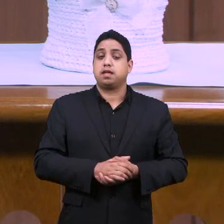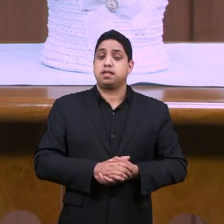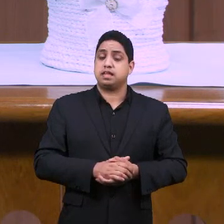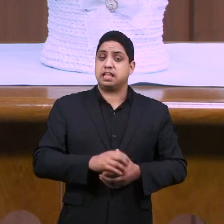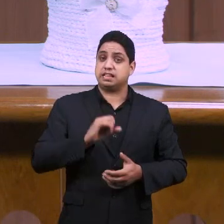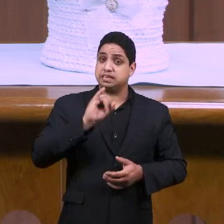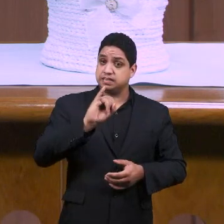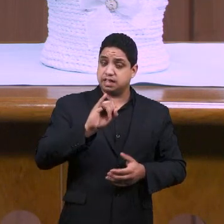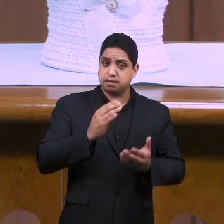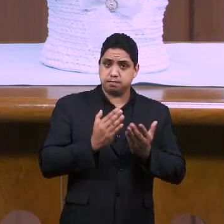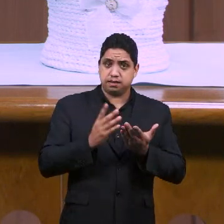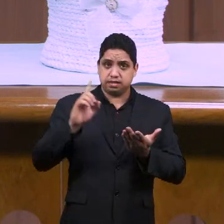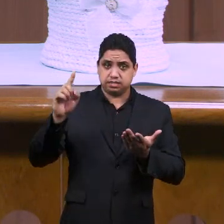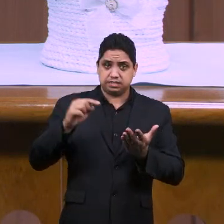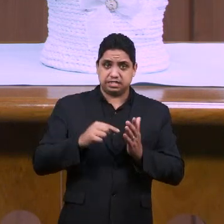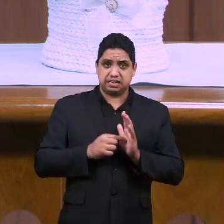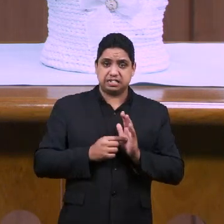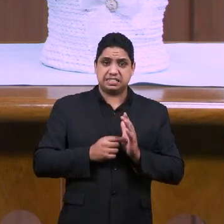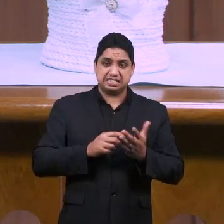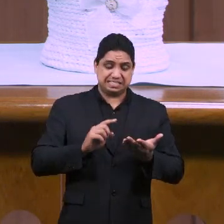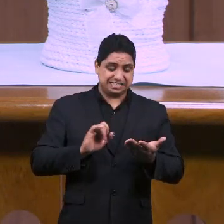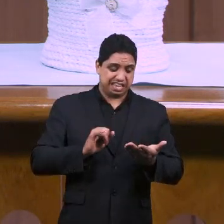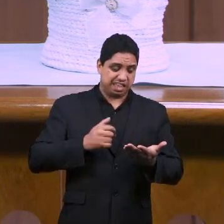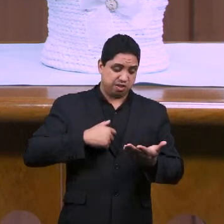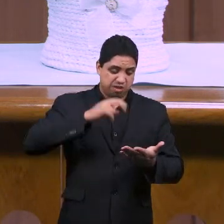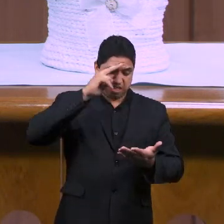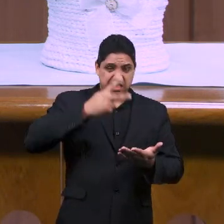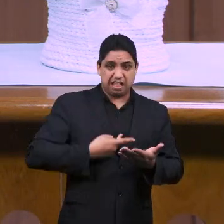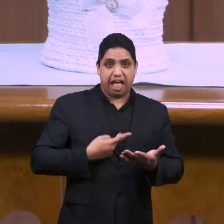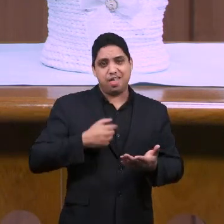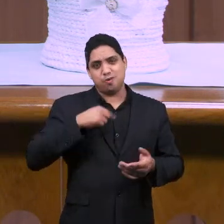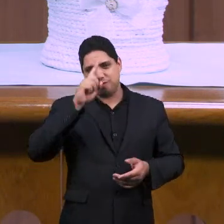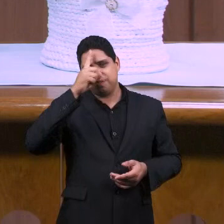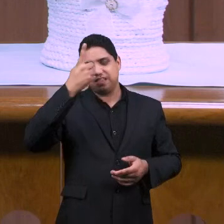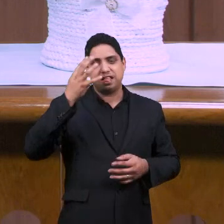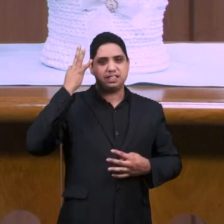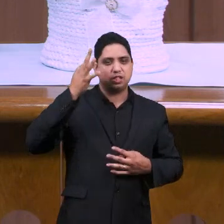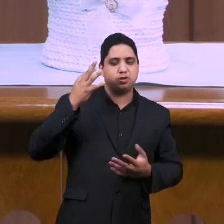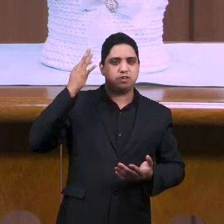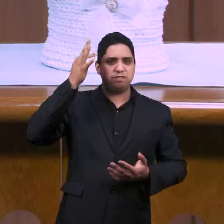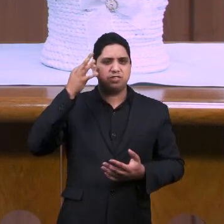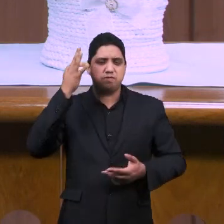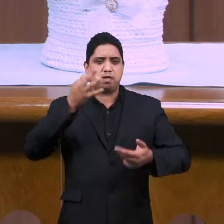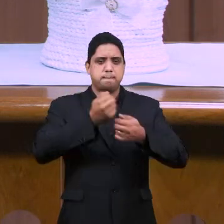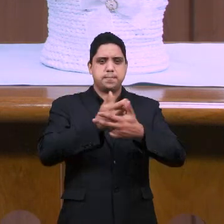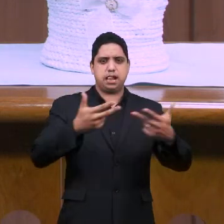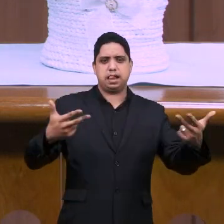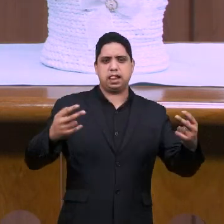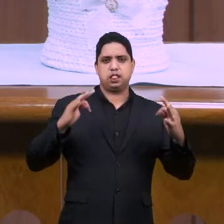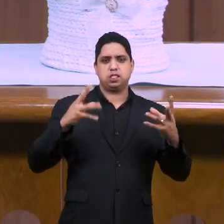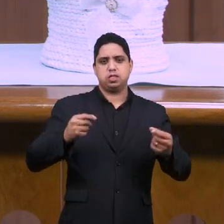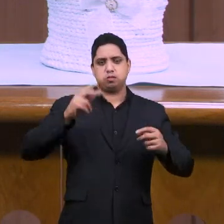la Bible est dans une disposition de la raison humaine, là, je vais inventer la